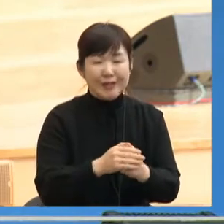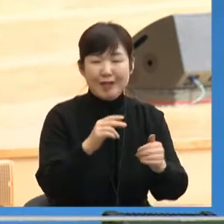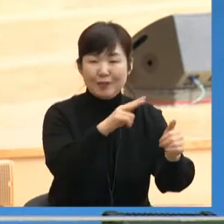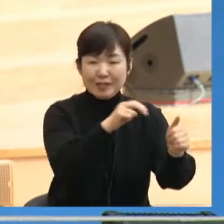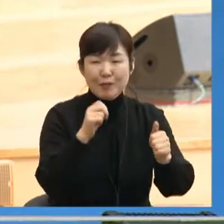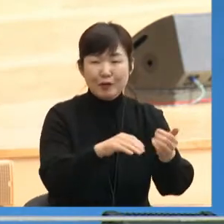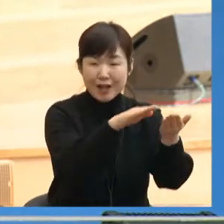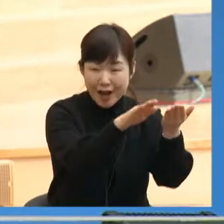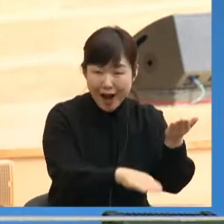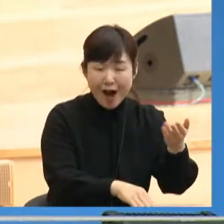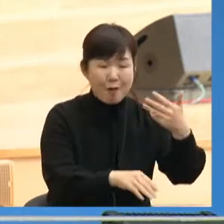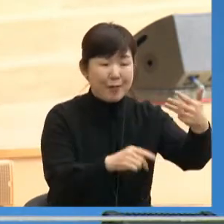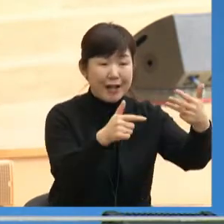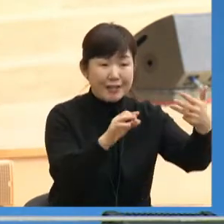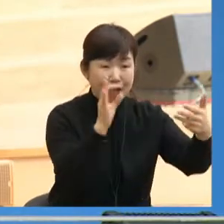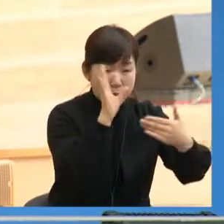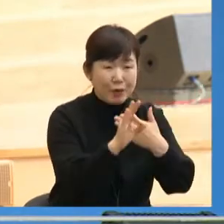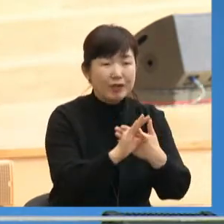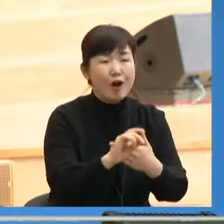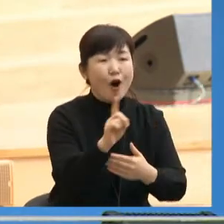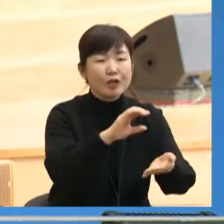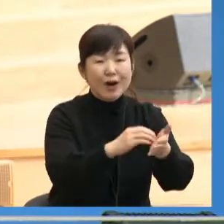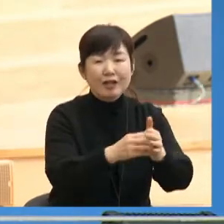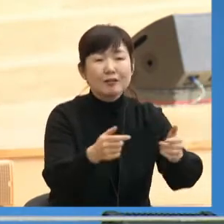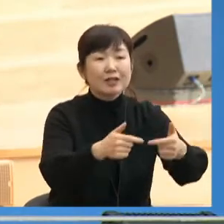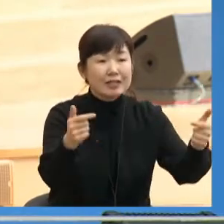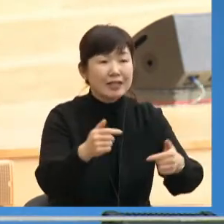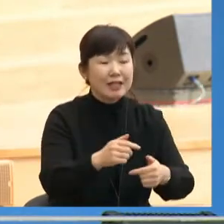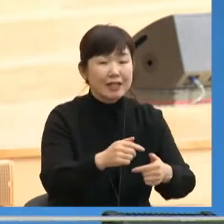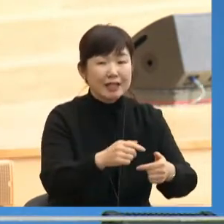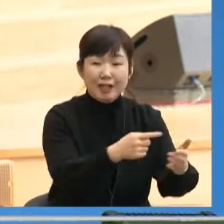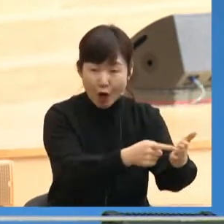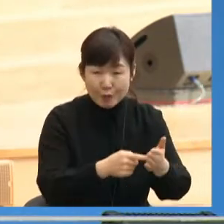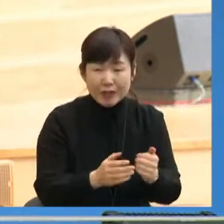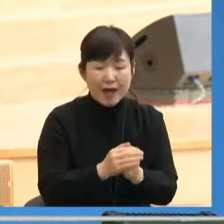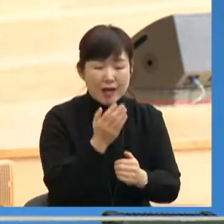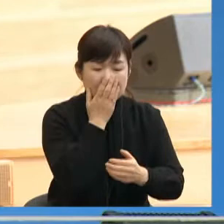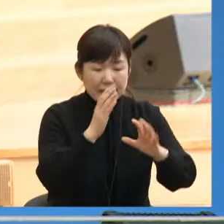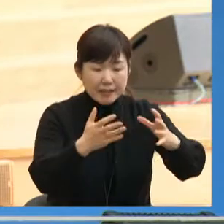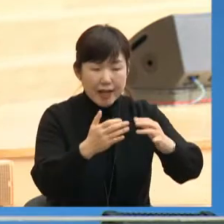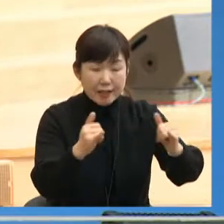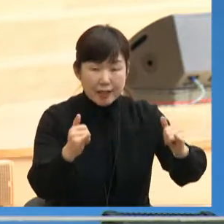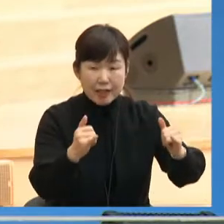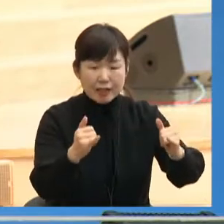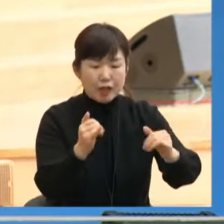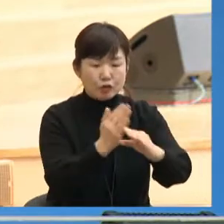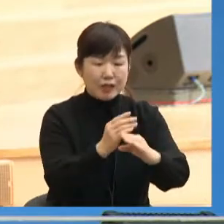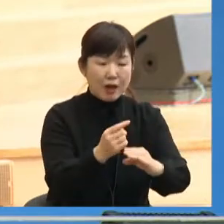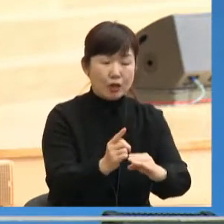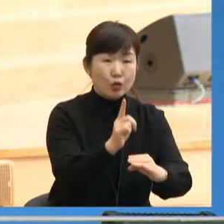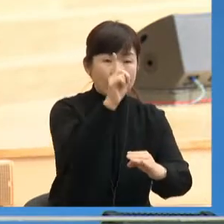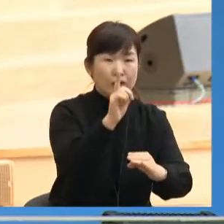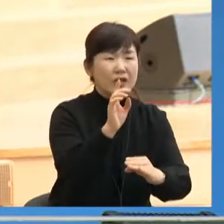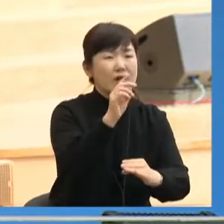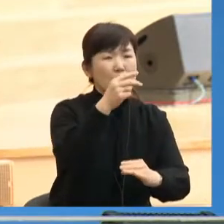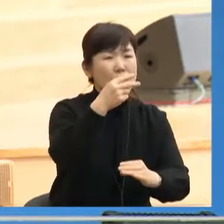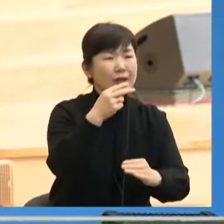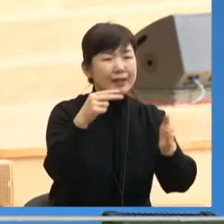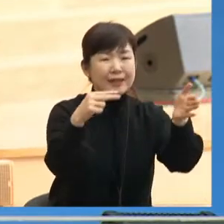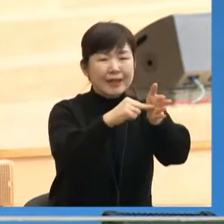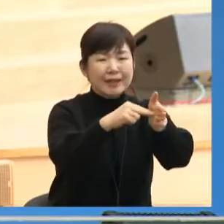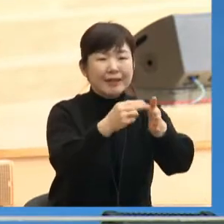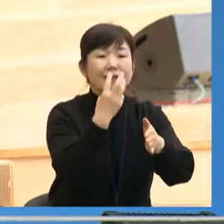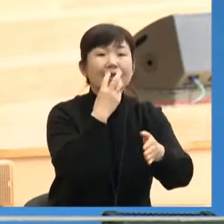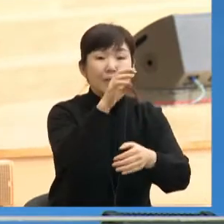보면 얼마나 강성했는지 나오는데요. 이스라엘 중심으로, 그러니까 이스라엘 중심으로 위로는 다메섹과 아람이었어요. 그러니까 왼쪽으로는